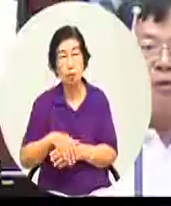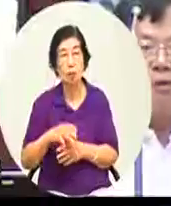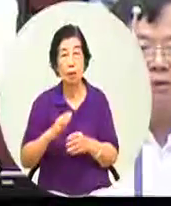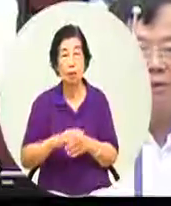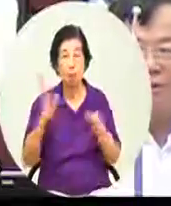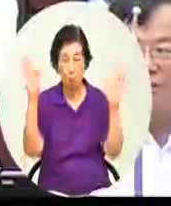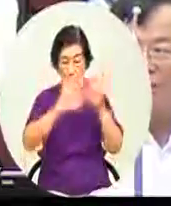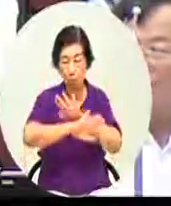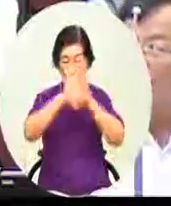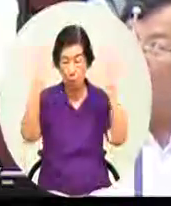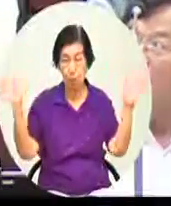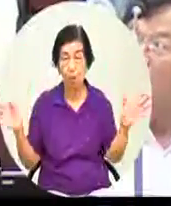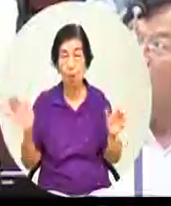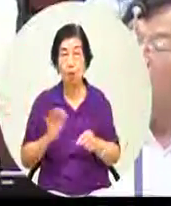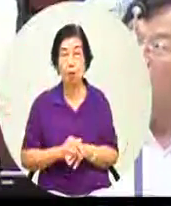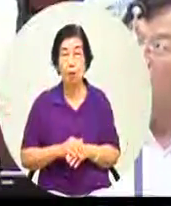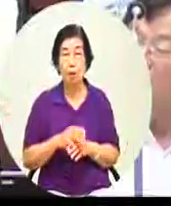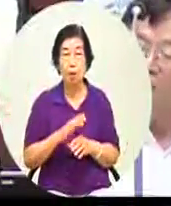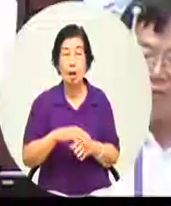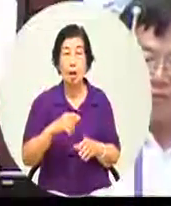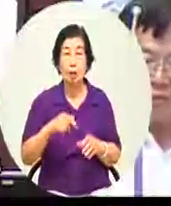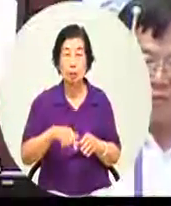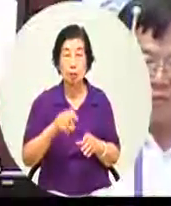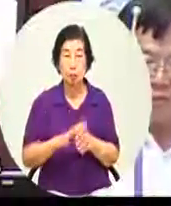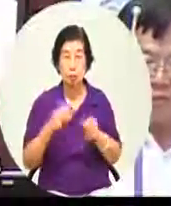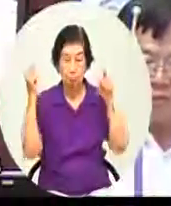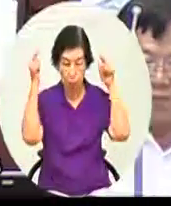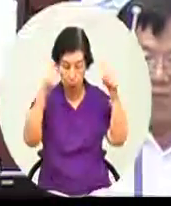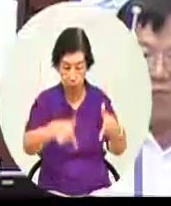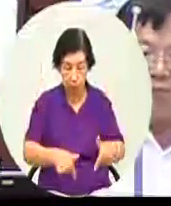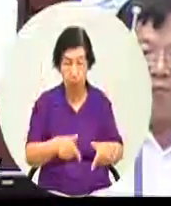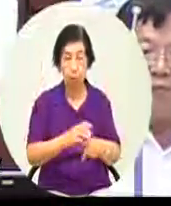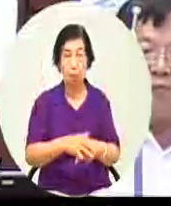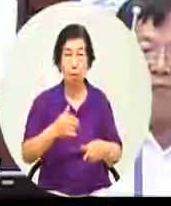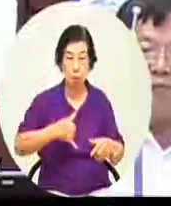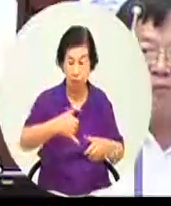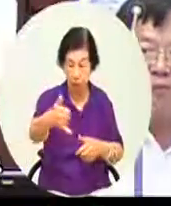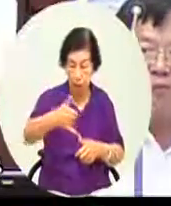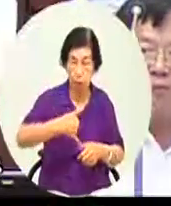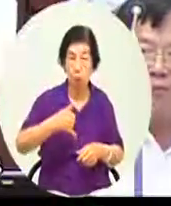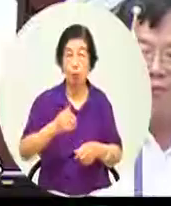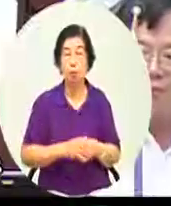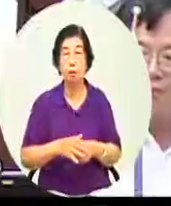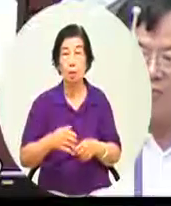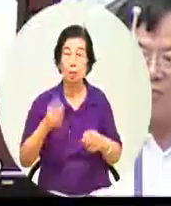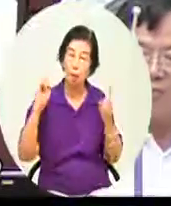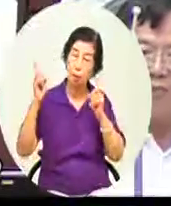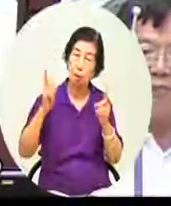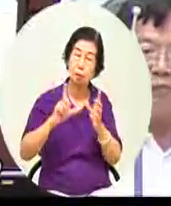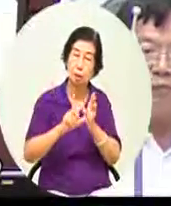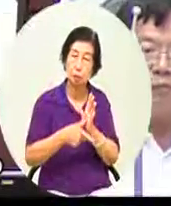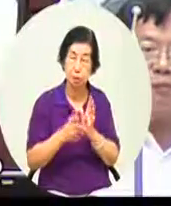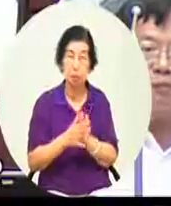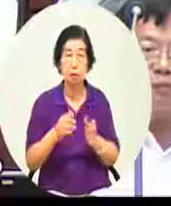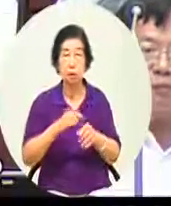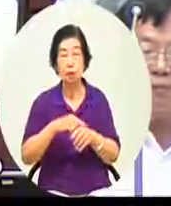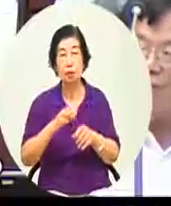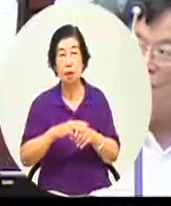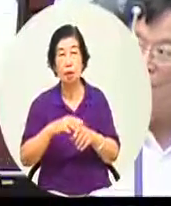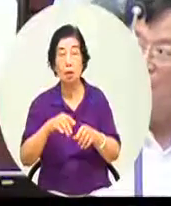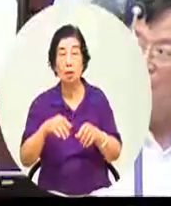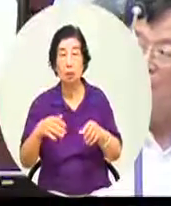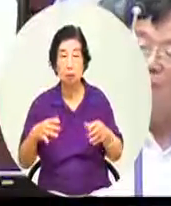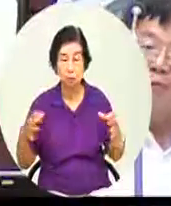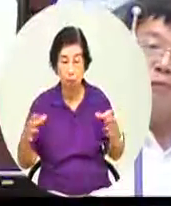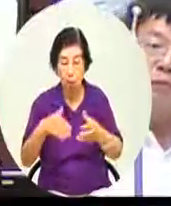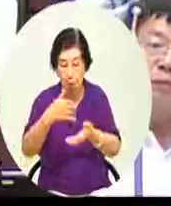计。至于他是当天来回，或者是来这里就游玩多久的时间，这个部分没有办法统计哈。所以我们就用